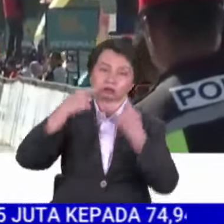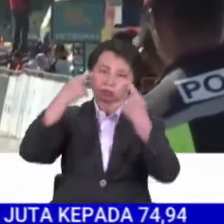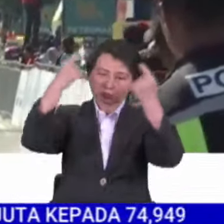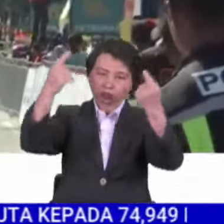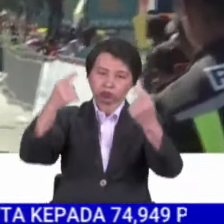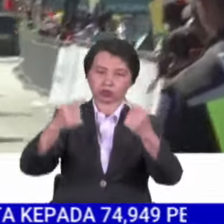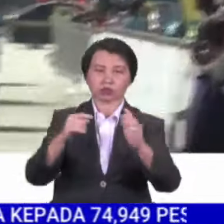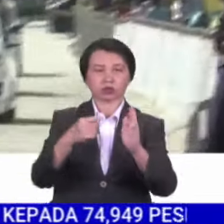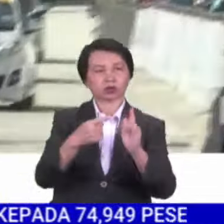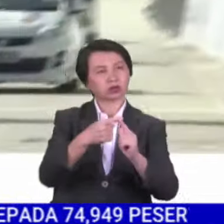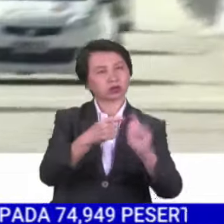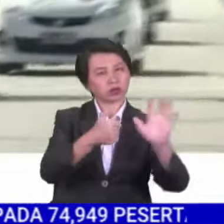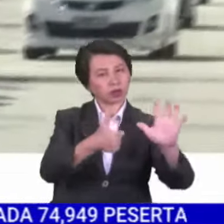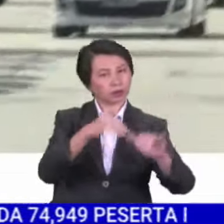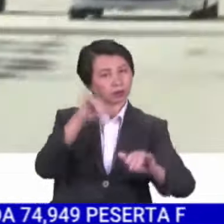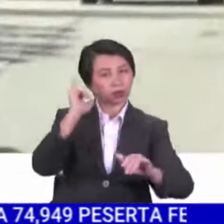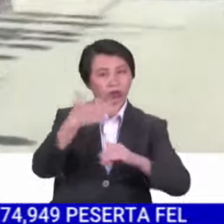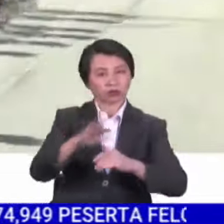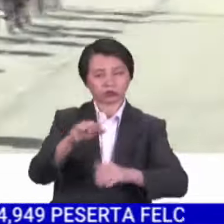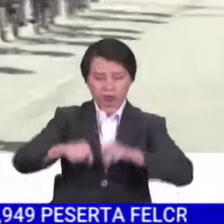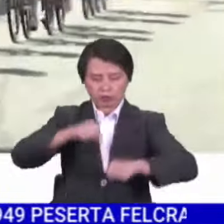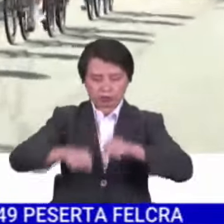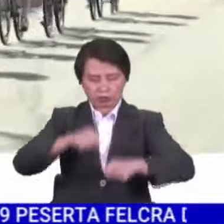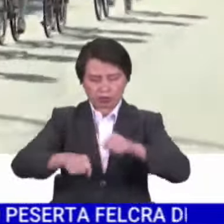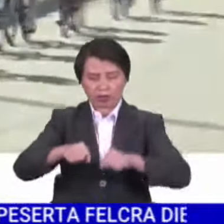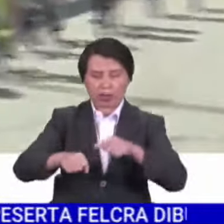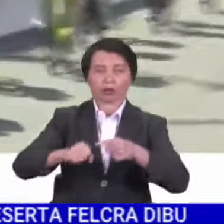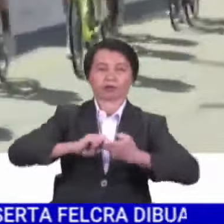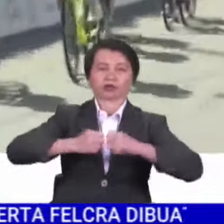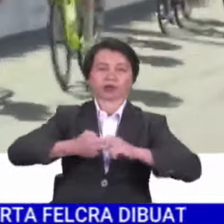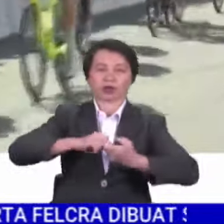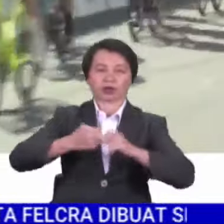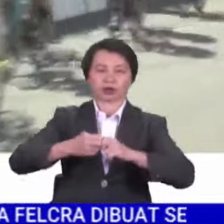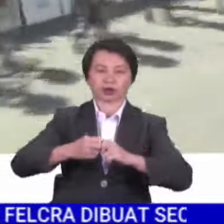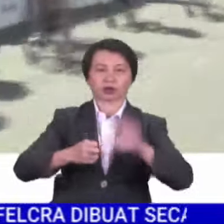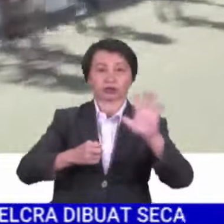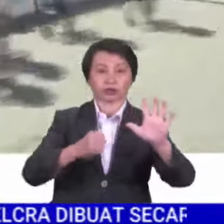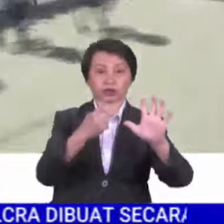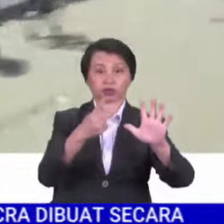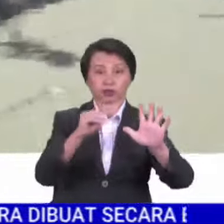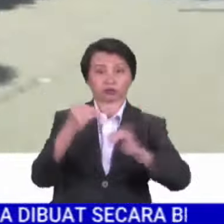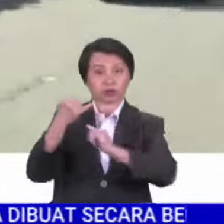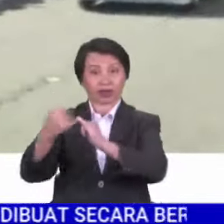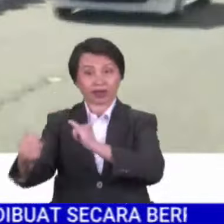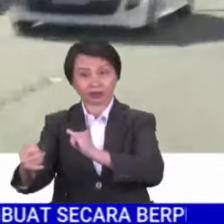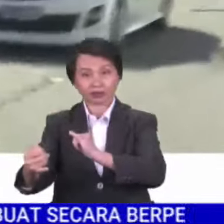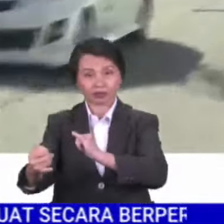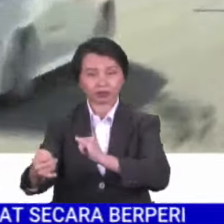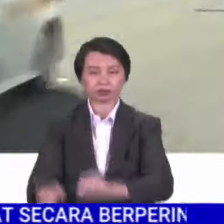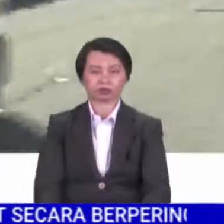peringkat ke-6 semalam selepas basikalnya mengalami masalah pada 5 km terakhir.